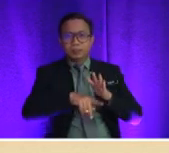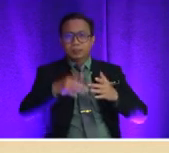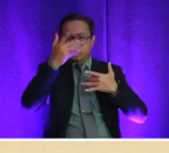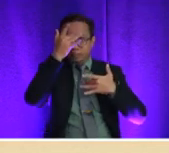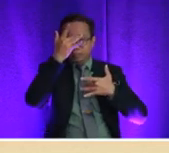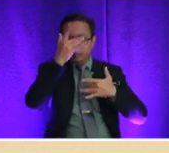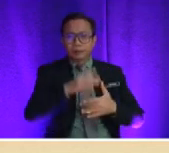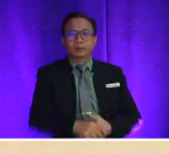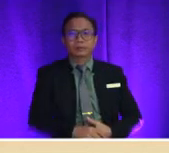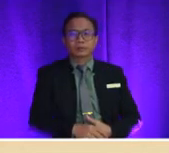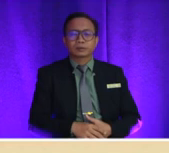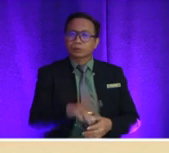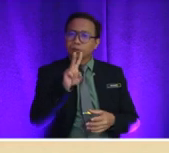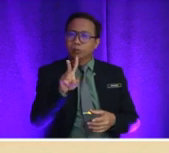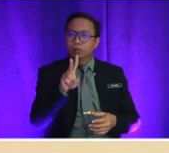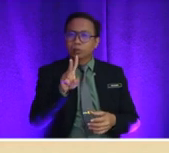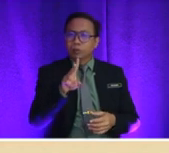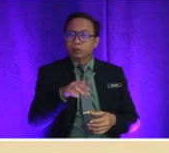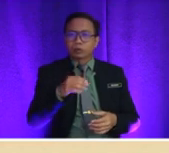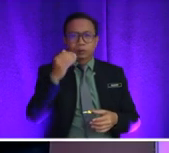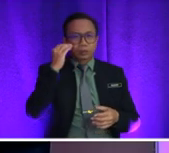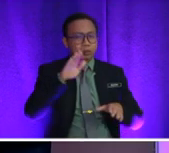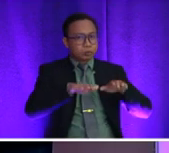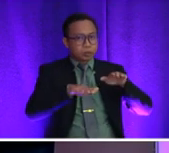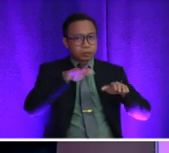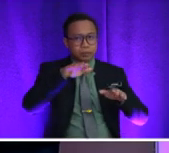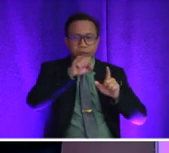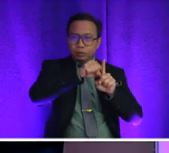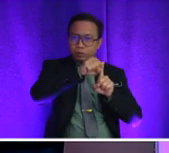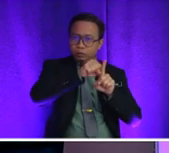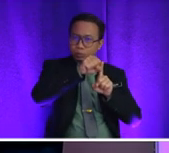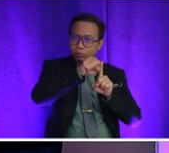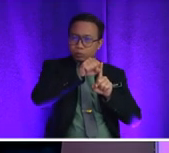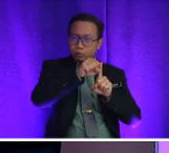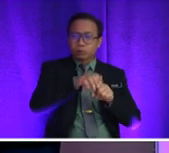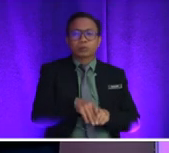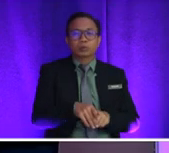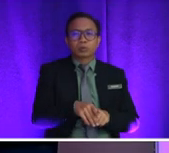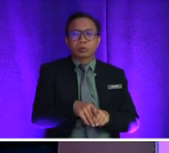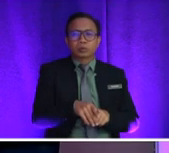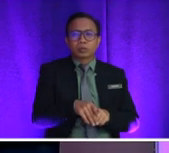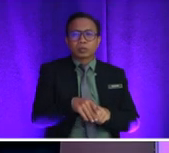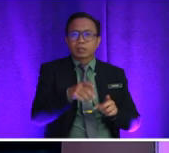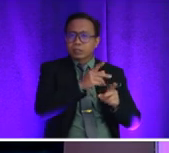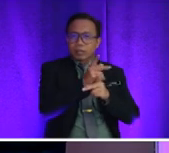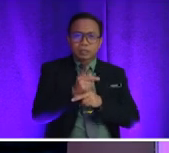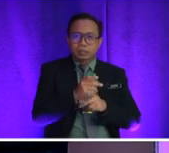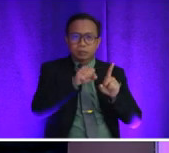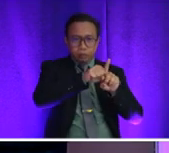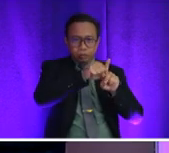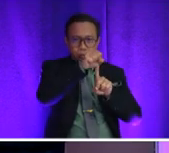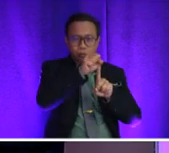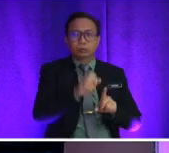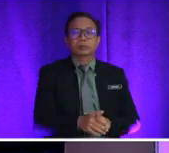mencegah penyakit yang kedua adalah stabilkan suhu ataupun kita mengawal suhu oke